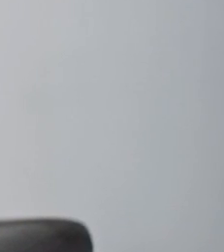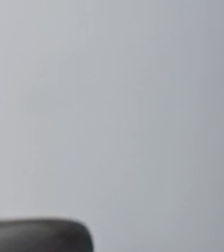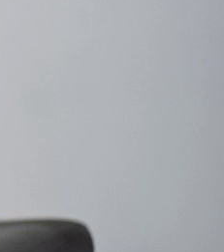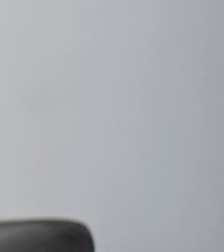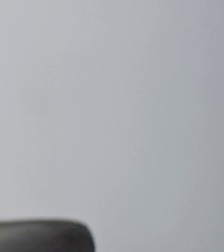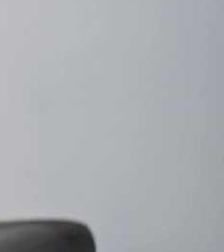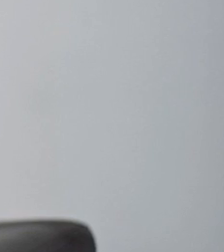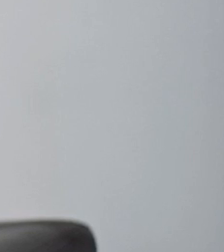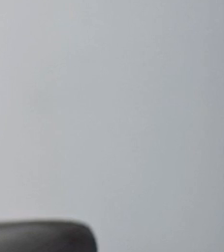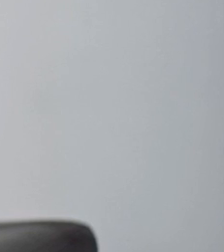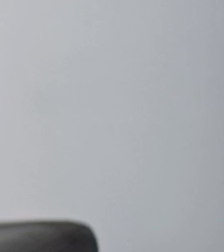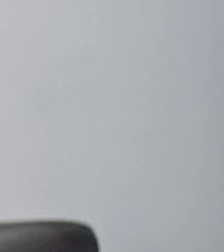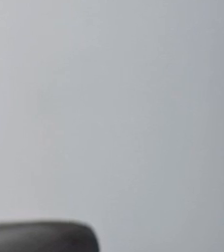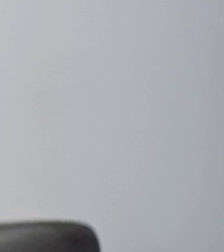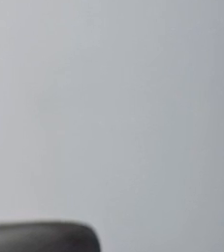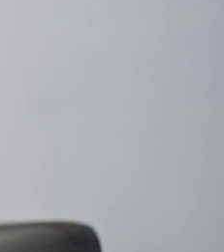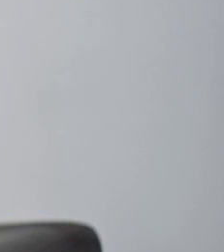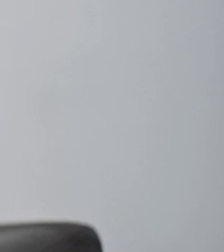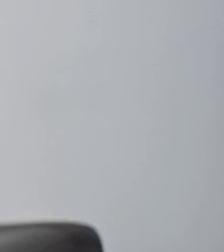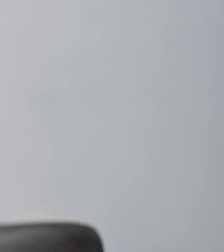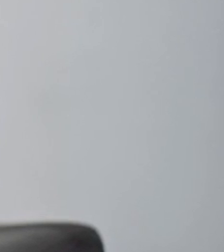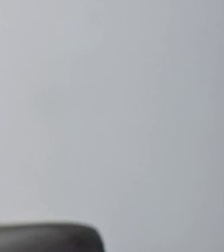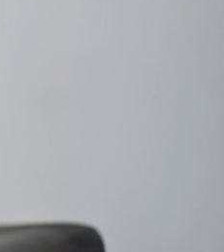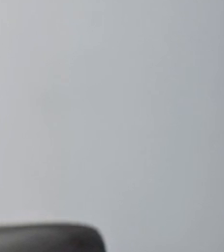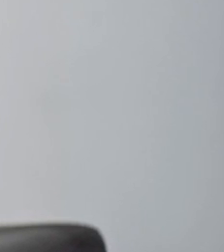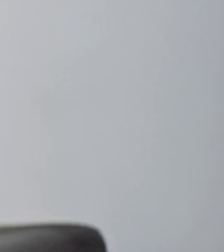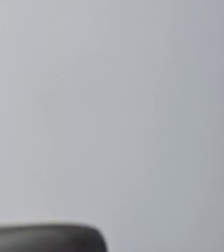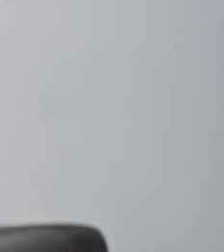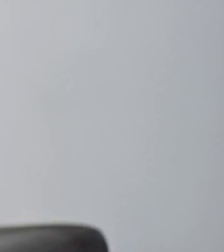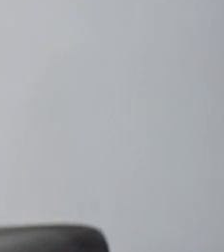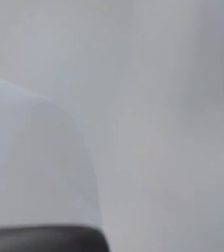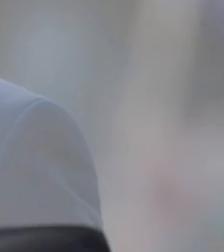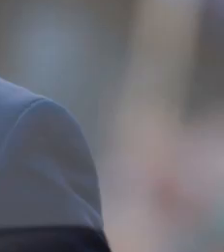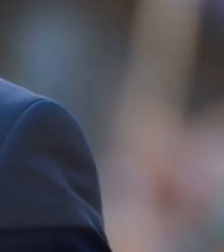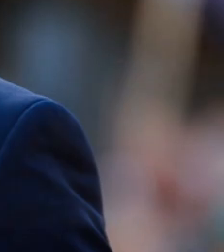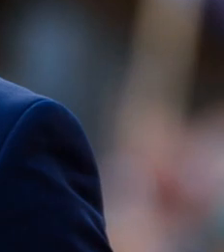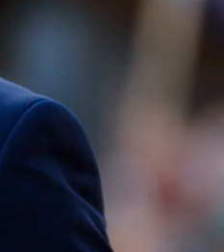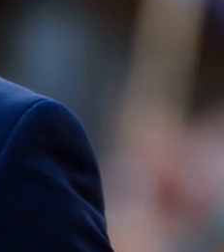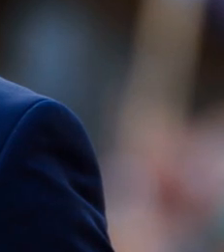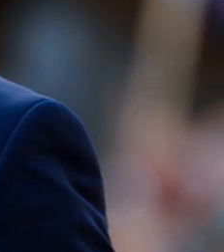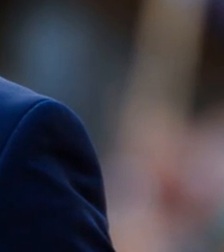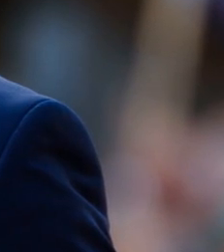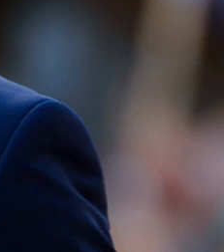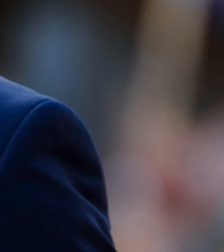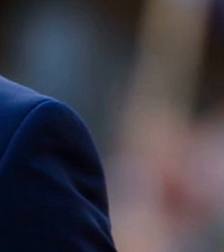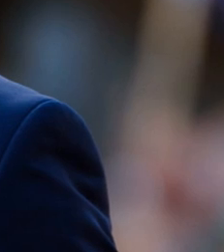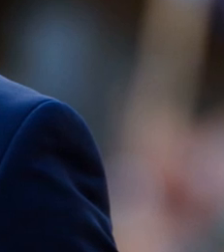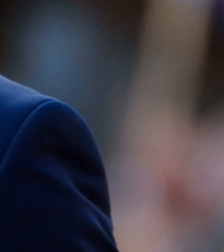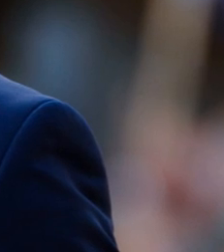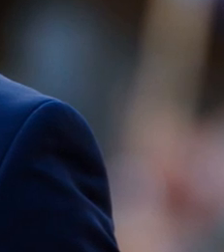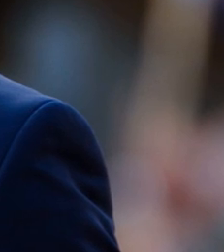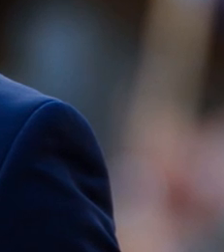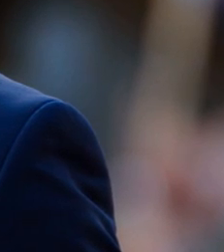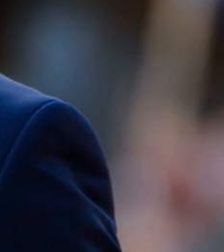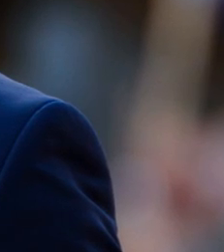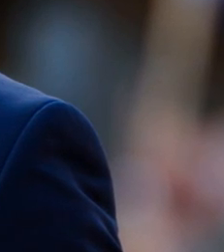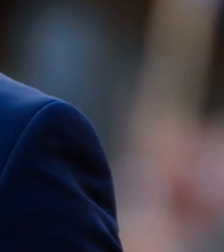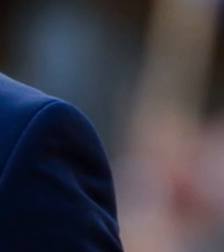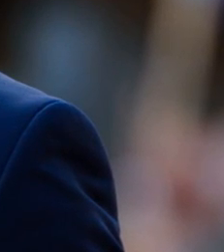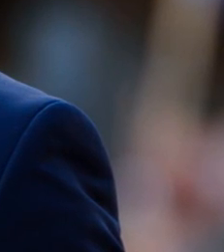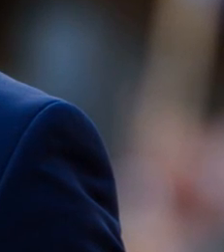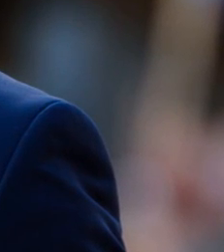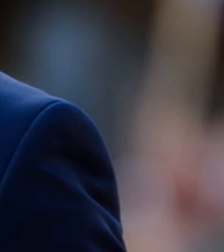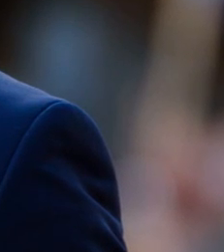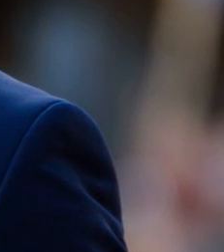miał łatwo były atakowane a mimo to odpowiadały merytorycznie na pytania chociaż to nie był ten sam charyzmatyczny i mówiący z